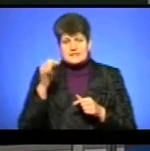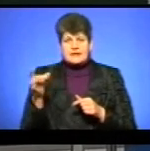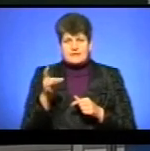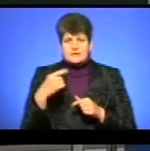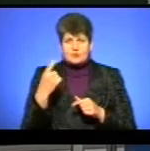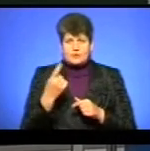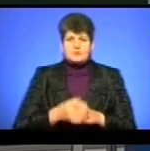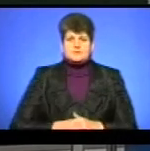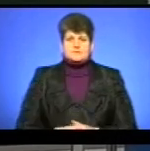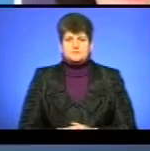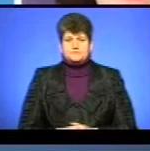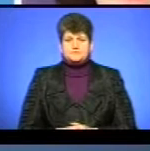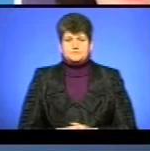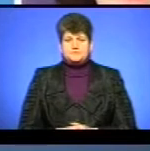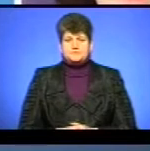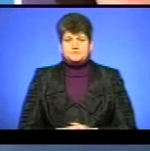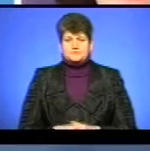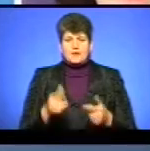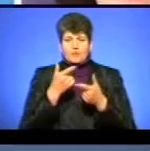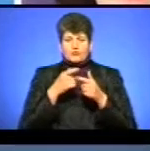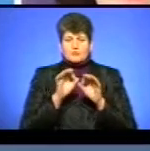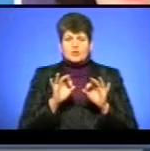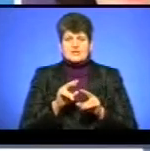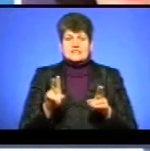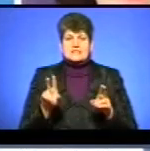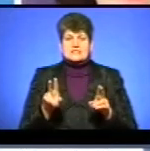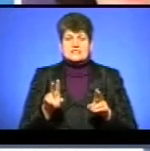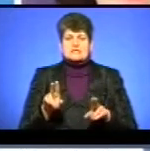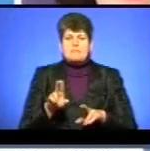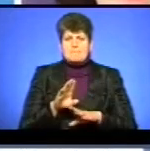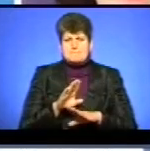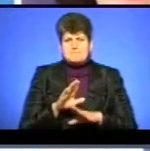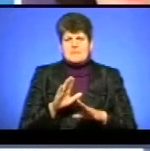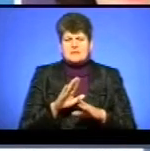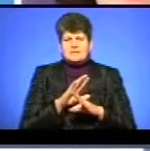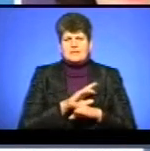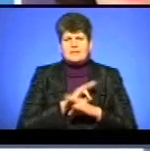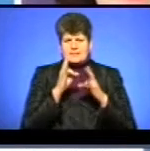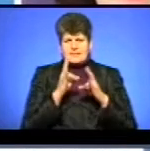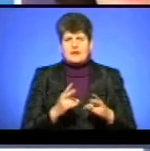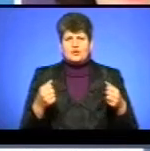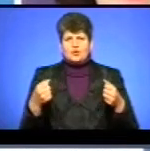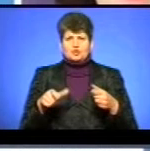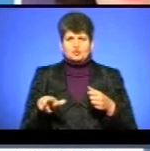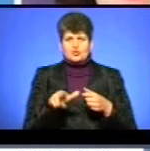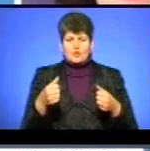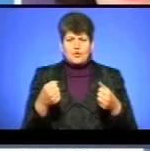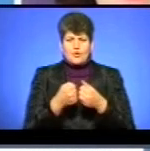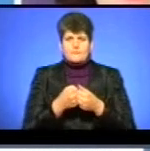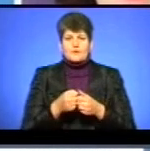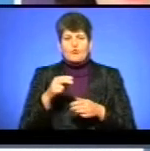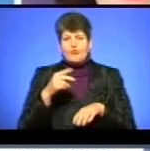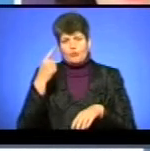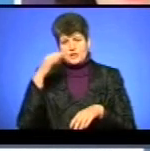Марія Юстицька. Повідомлення про смертельну дорожньо-транспортну пригоду на автодорозі Київ-Чоп у Радивилівському районі до поліції